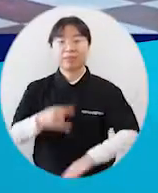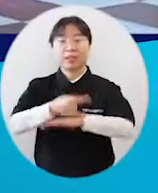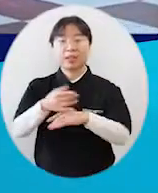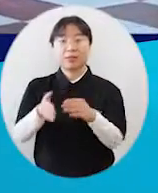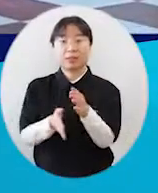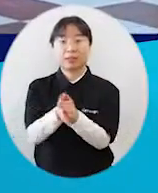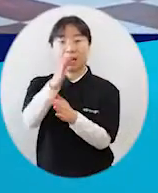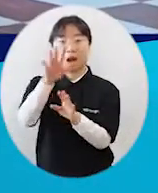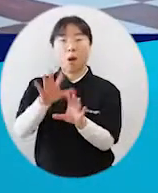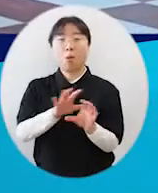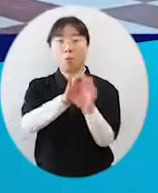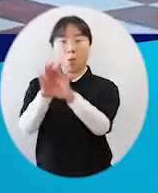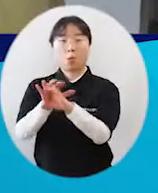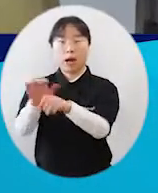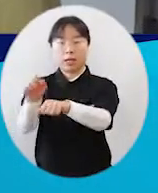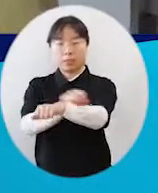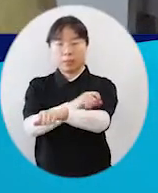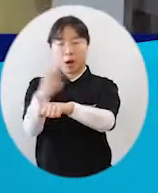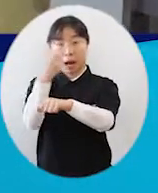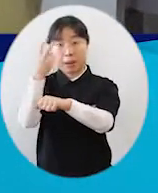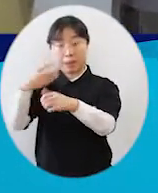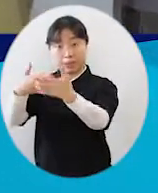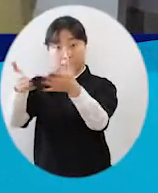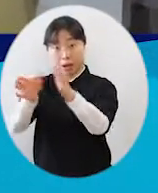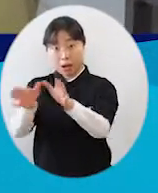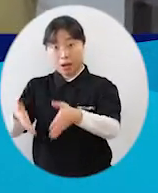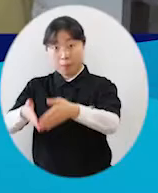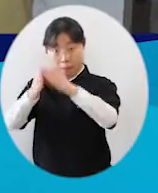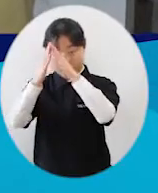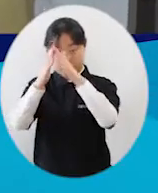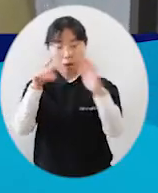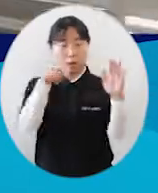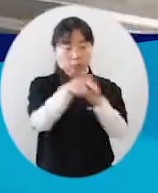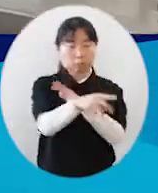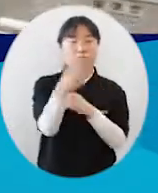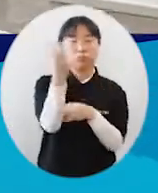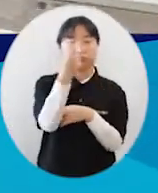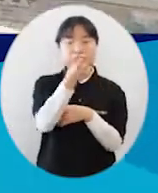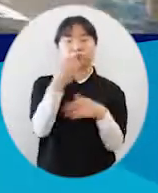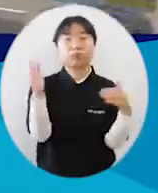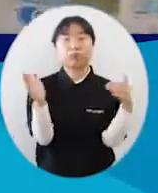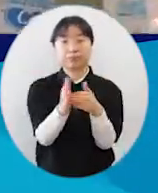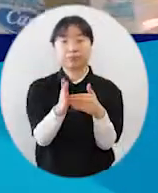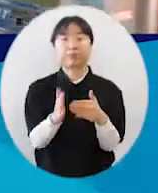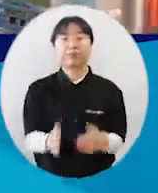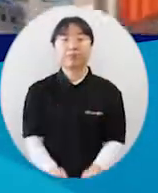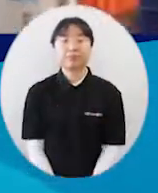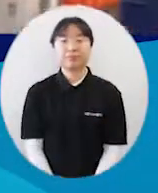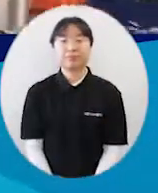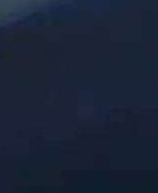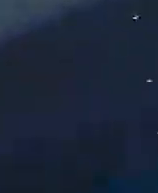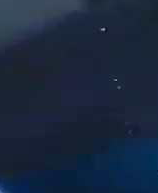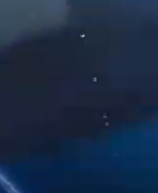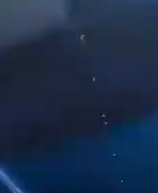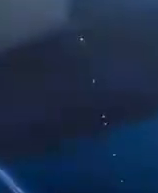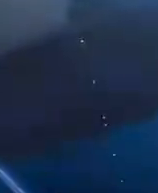령 스가 연마 이틀인가 자아 코넬 9 특별 대체 협동 발 속감 을 구성하고 합동 점검을 실시했습니다